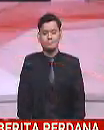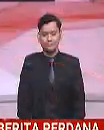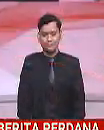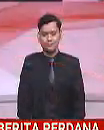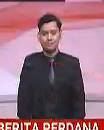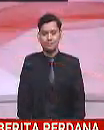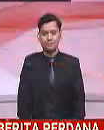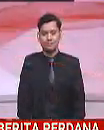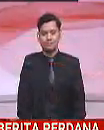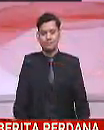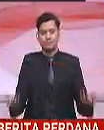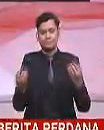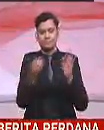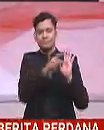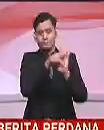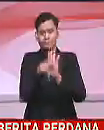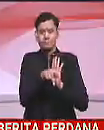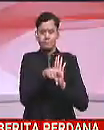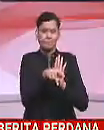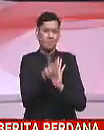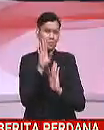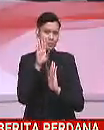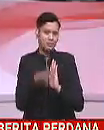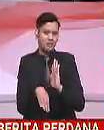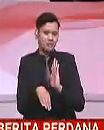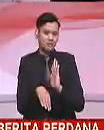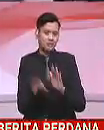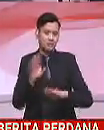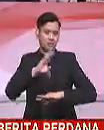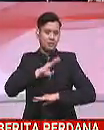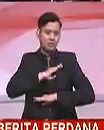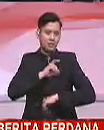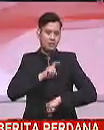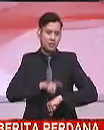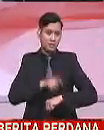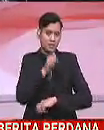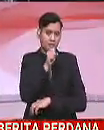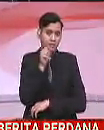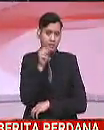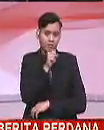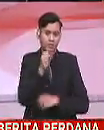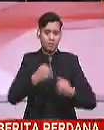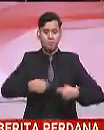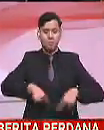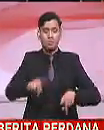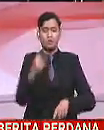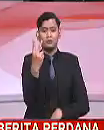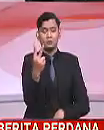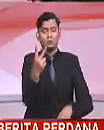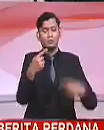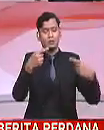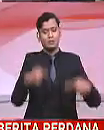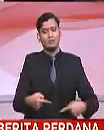Ya, berikutan persembahannya yang dikatakan kurang memuaskan ketika menyampaikan lagu peluang kedua dalam sebuah